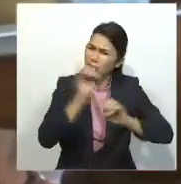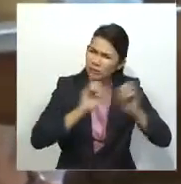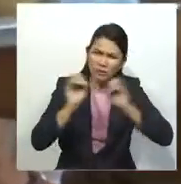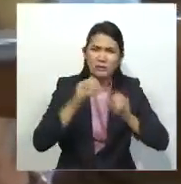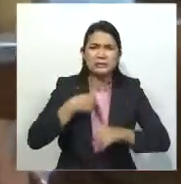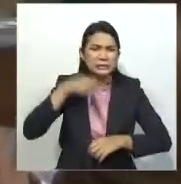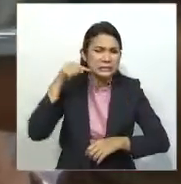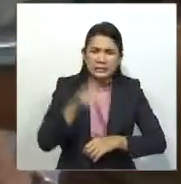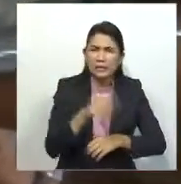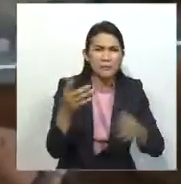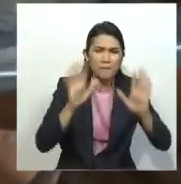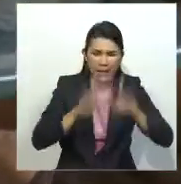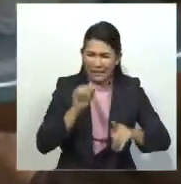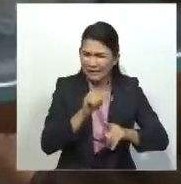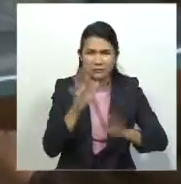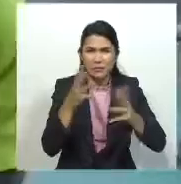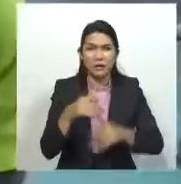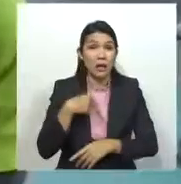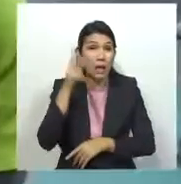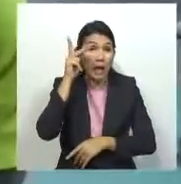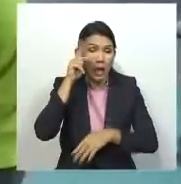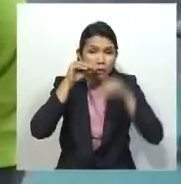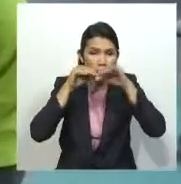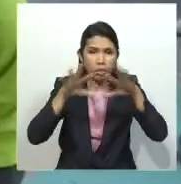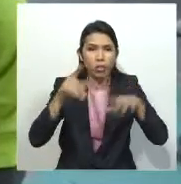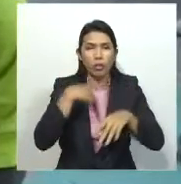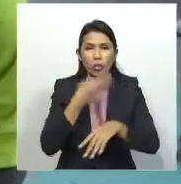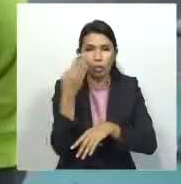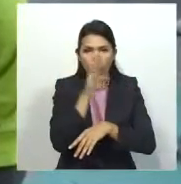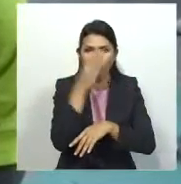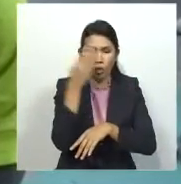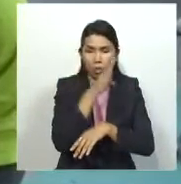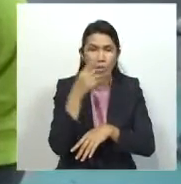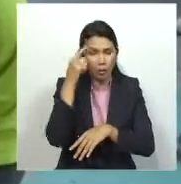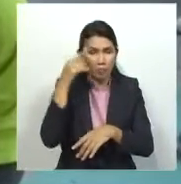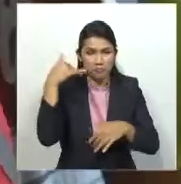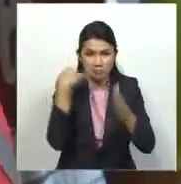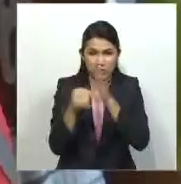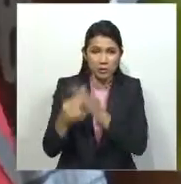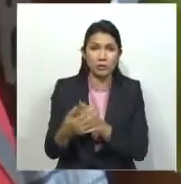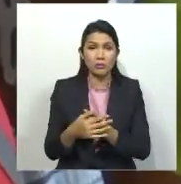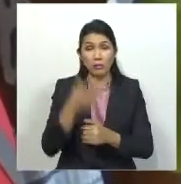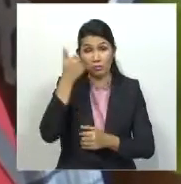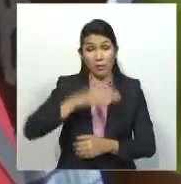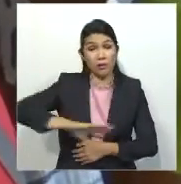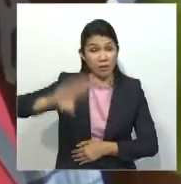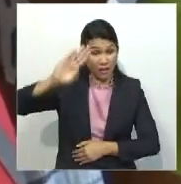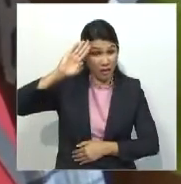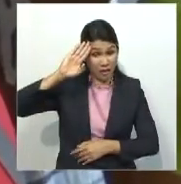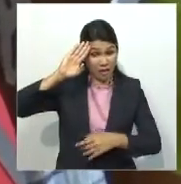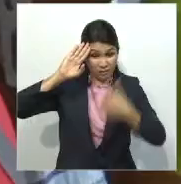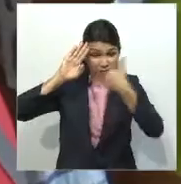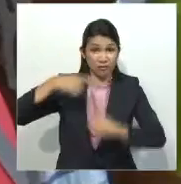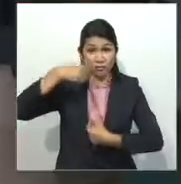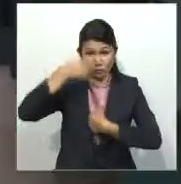คำสั่งลักษณะดังกล่าวข่าวที่ออกมามีลักษณะบิดเบือนนะคะเพราะว่า มีทหารบวชเป็นพระประจำทุกปีอยู่แล้ว